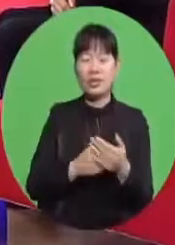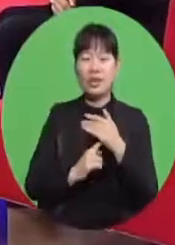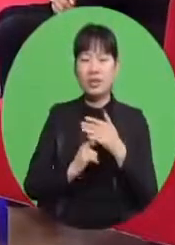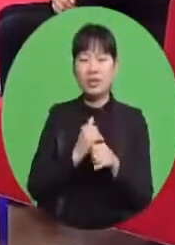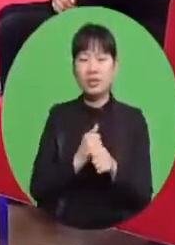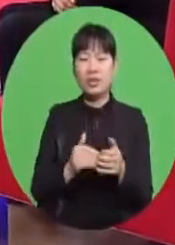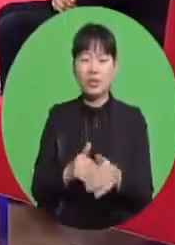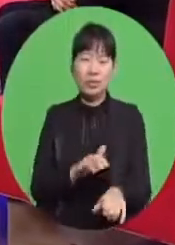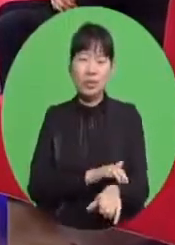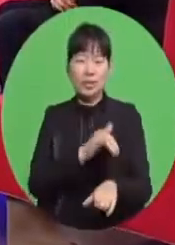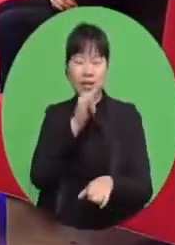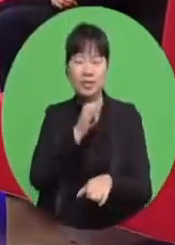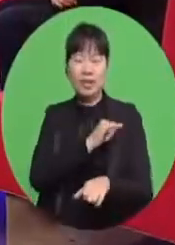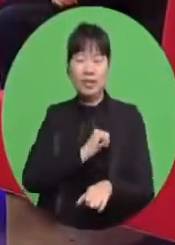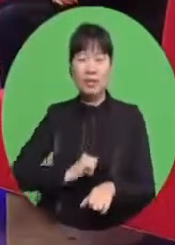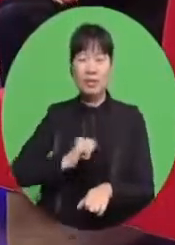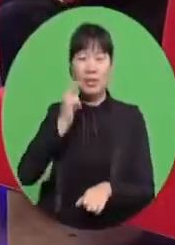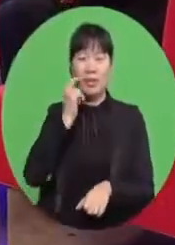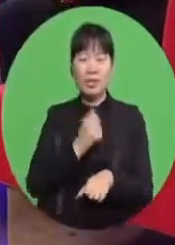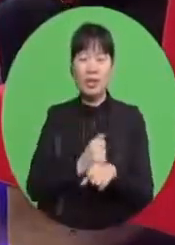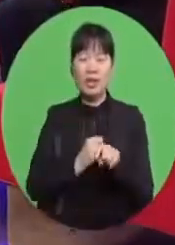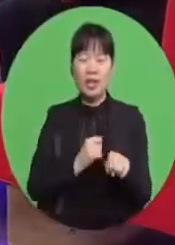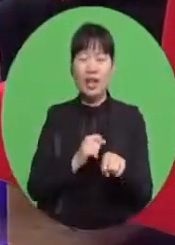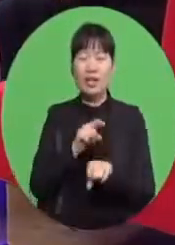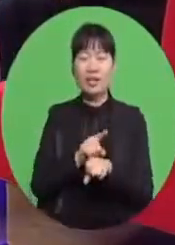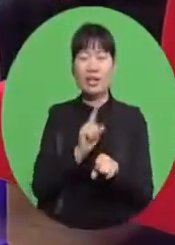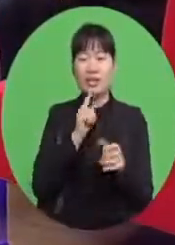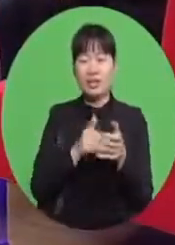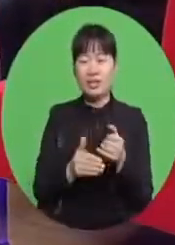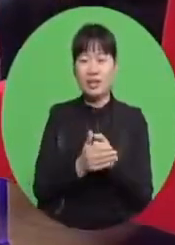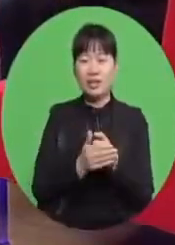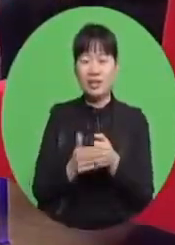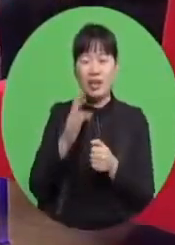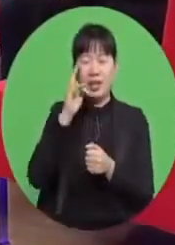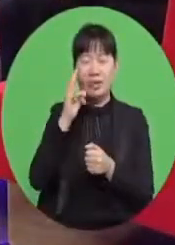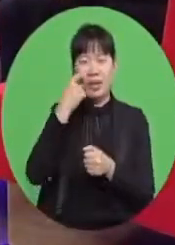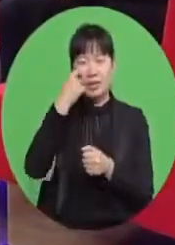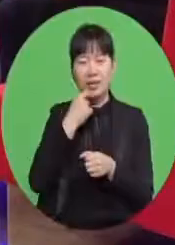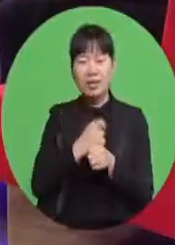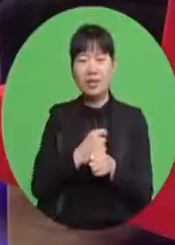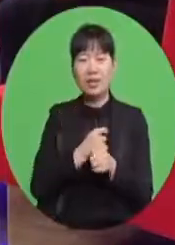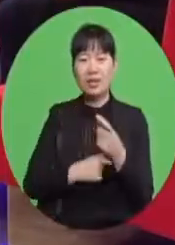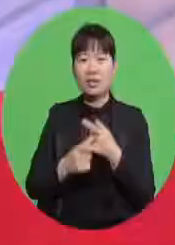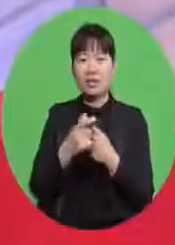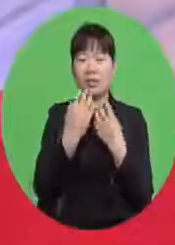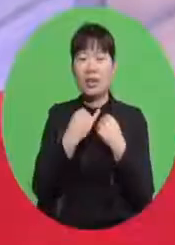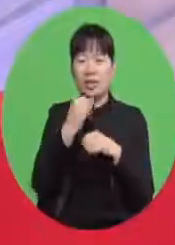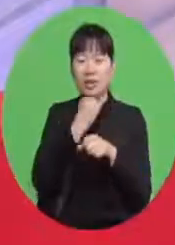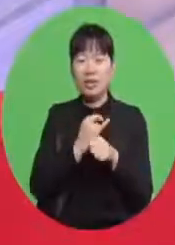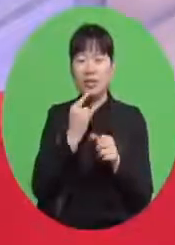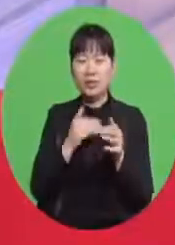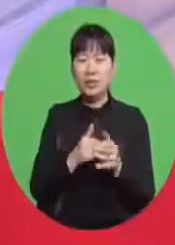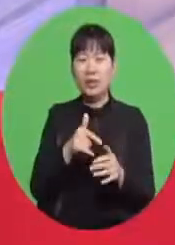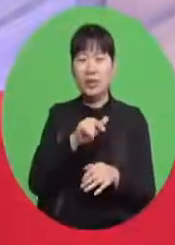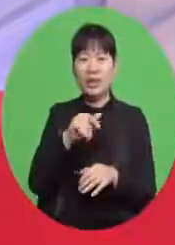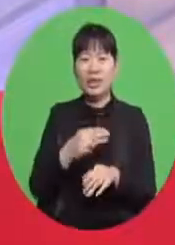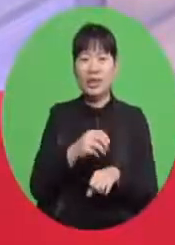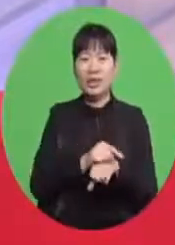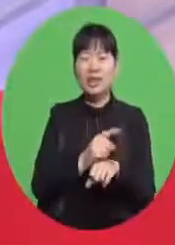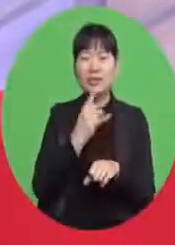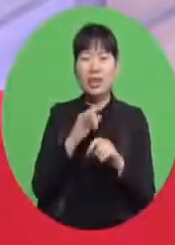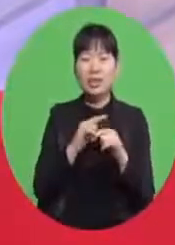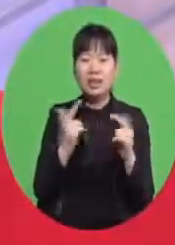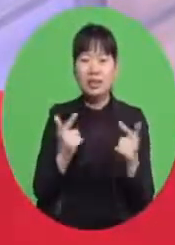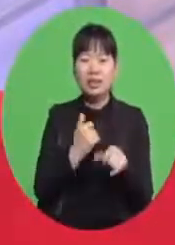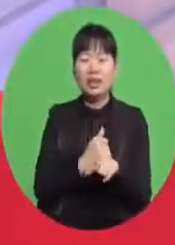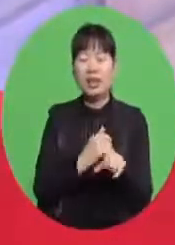조금 불편하면 못 견뎌하는 그런 기질이니까 아무래도 징징거리는 게 많고요. 그런데 이게 기질만이 다가 아니라 순한